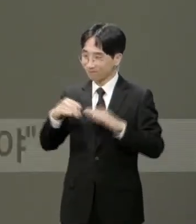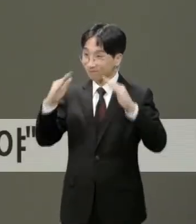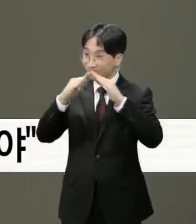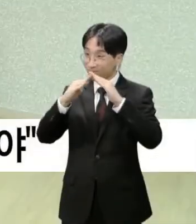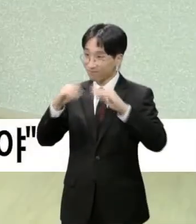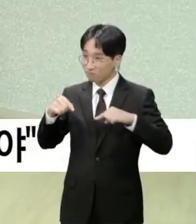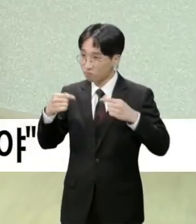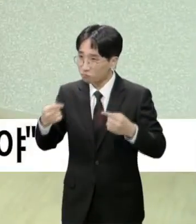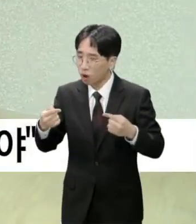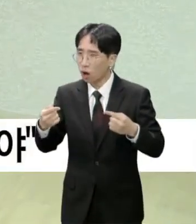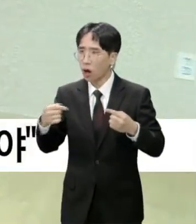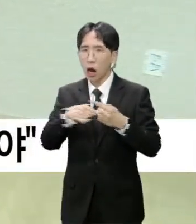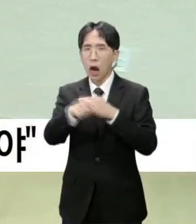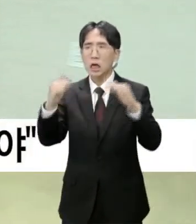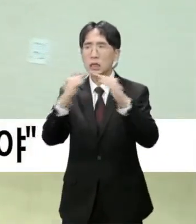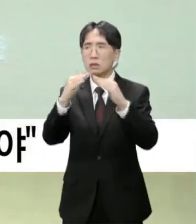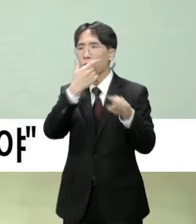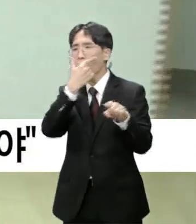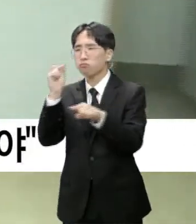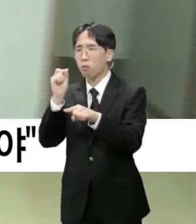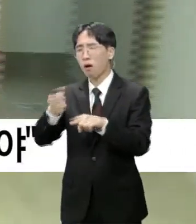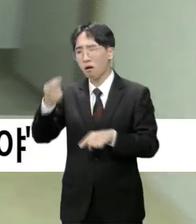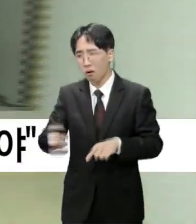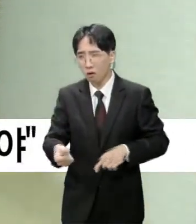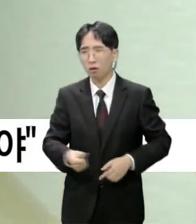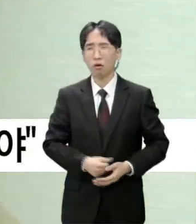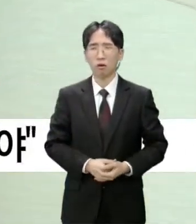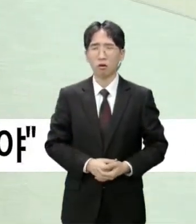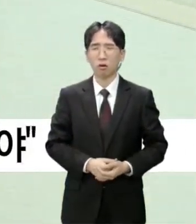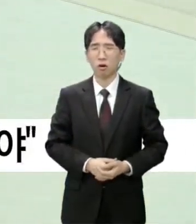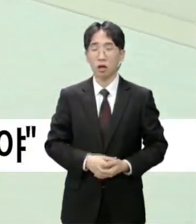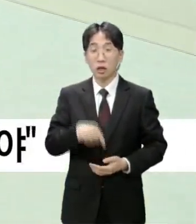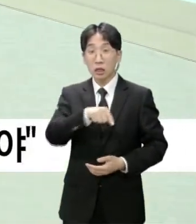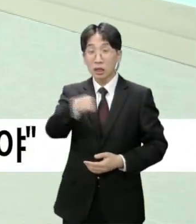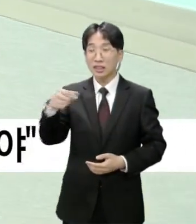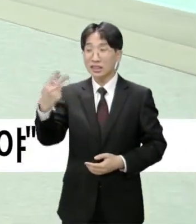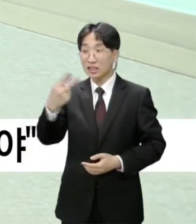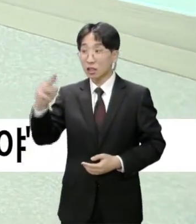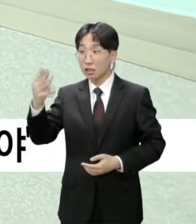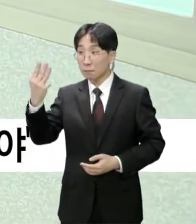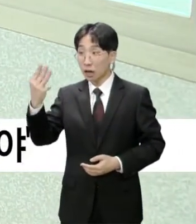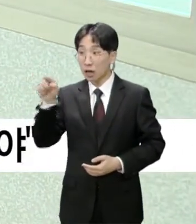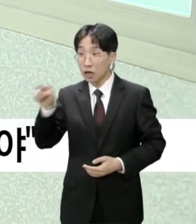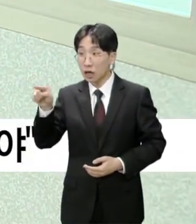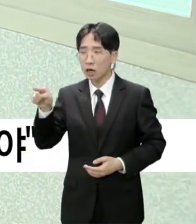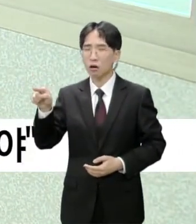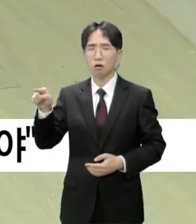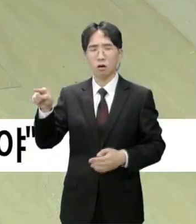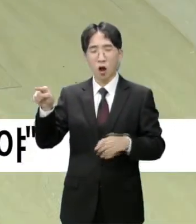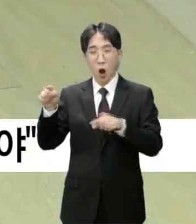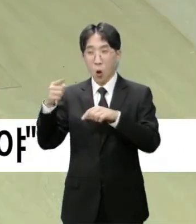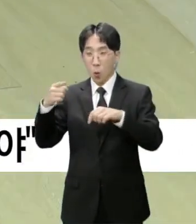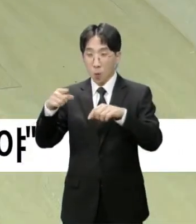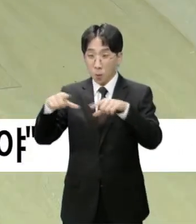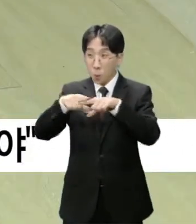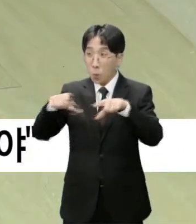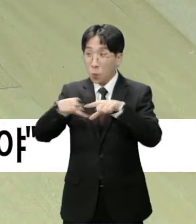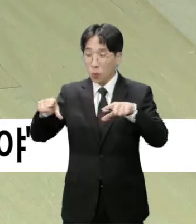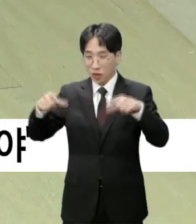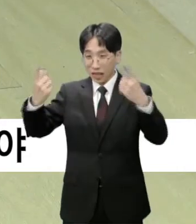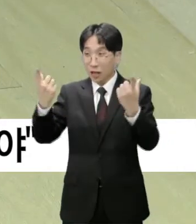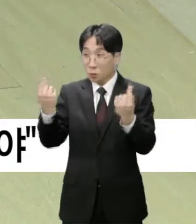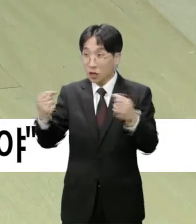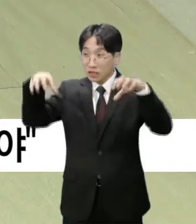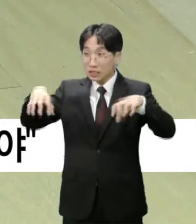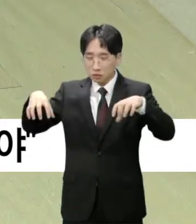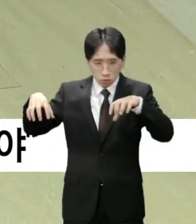비율이 너무 적다는 겁니다. 민간임대 2,300여 세대는 인근의 오피스텔과 별반 차이가 없는